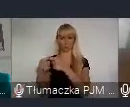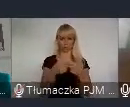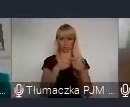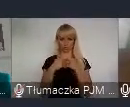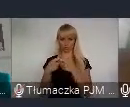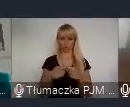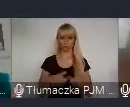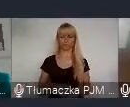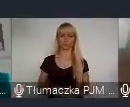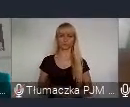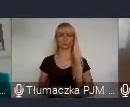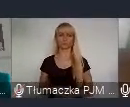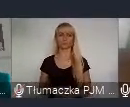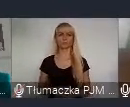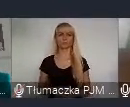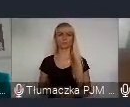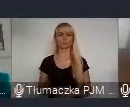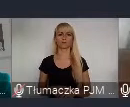tematycznego trzeciego.